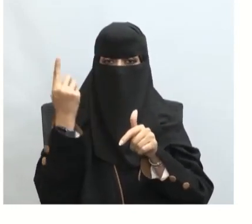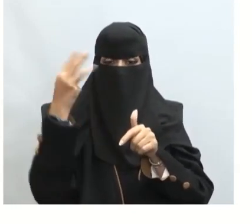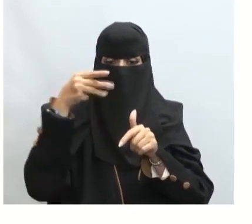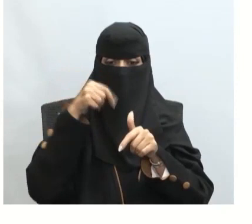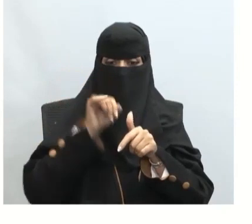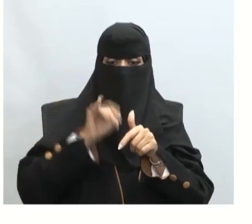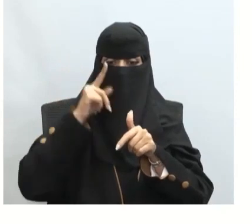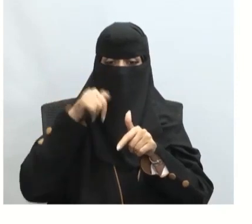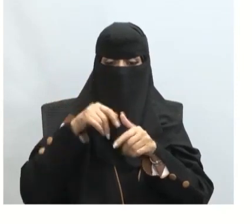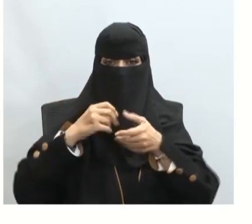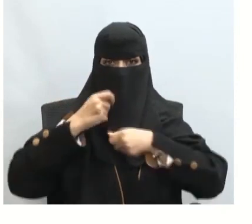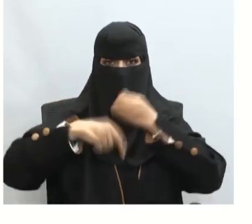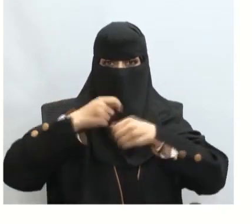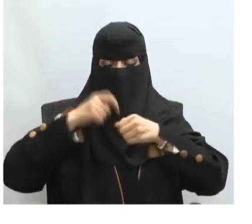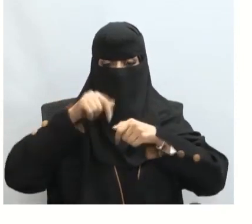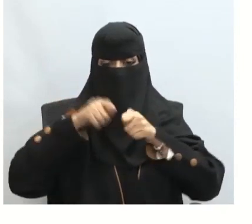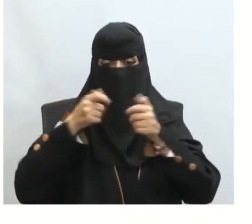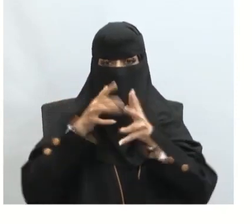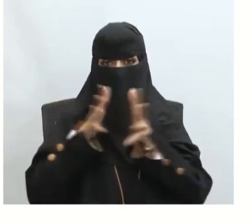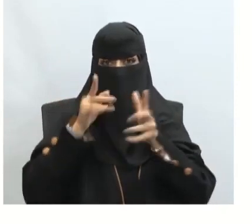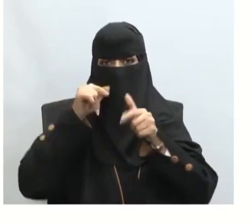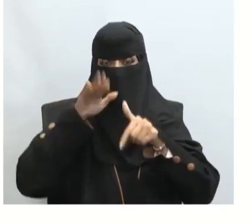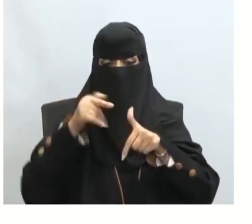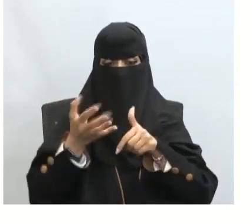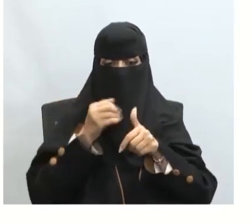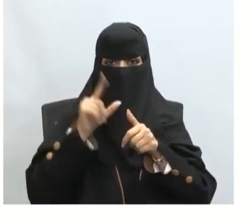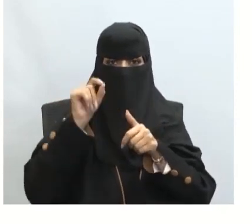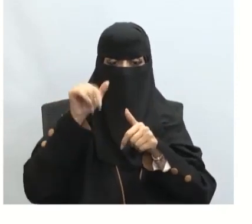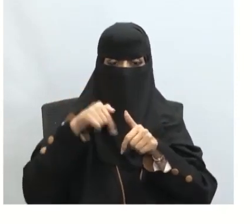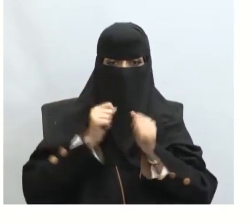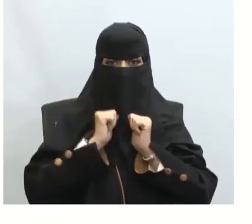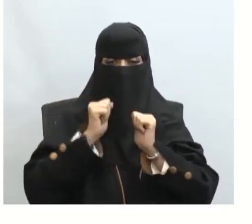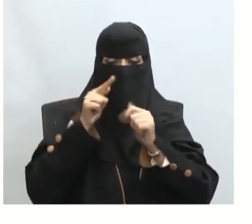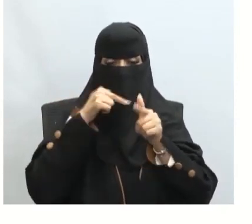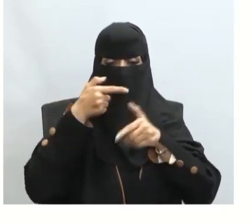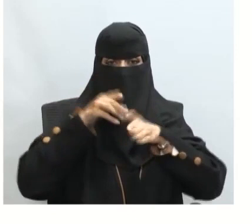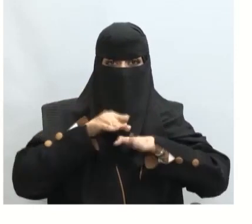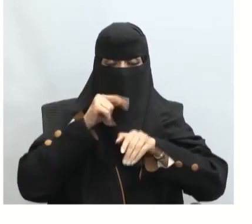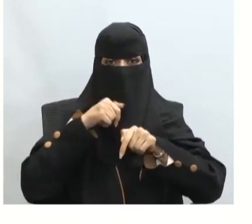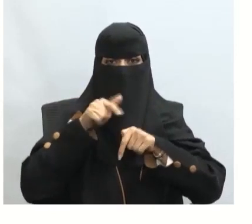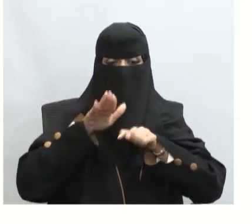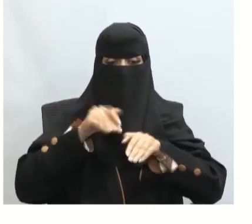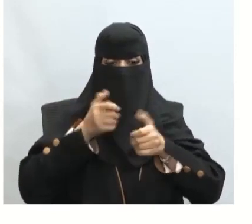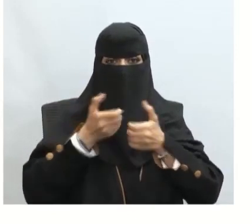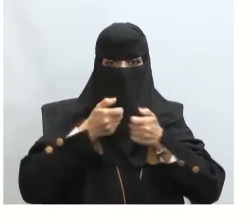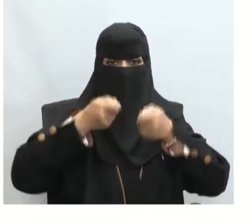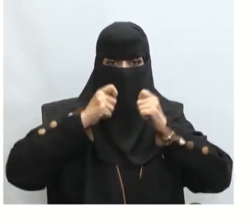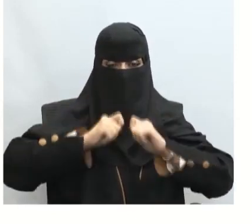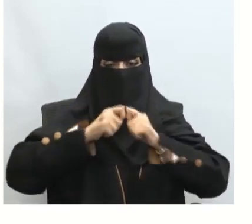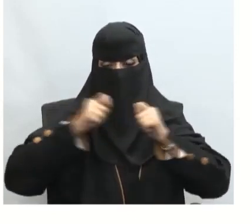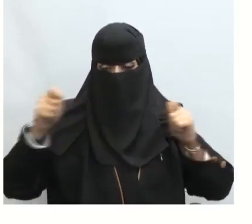النايلون اصبح ماده ذ شعبيه لانه يمتاز بالقوه كذلك يمكن سحبه على شكل